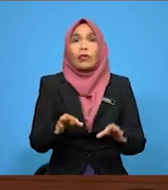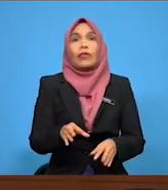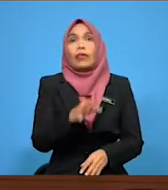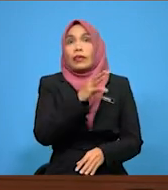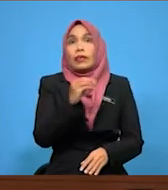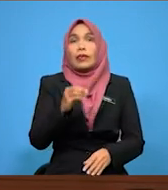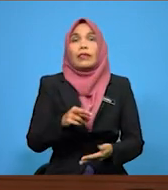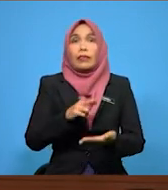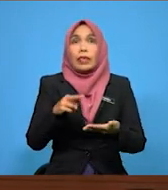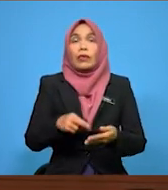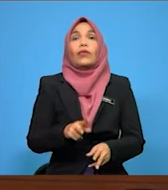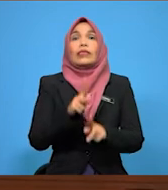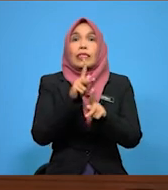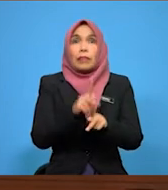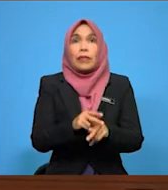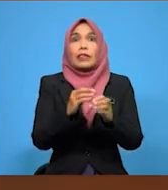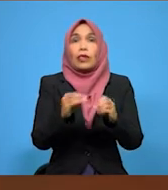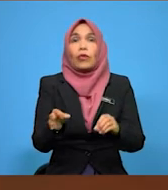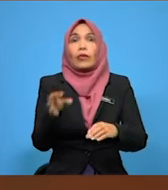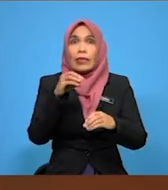telur di dalam bilik sejuk.